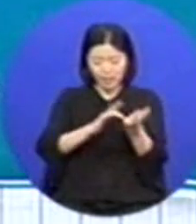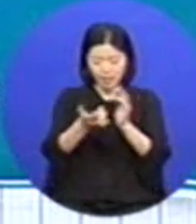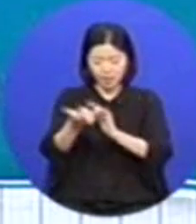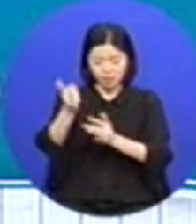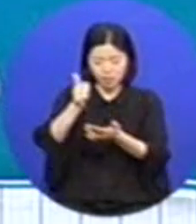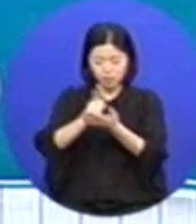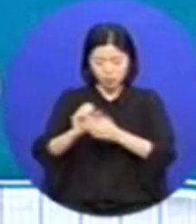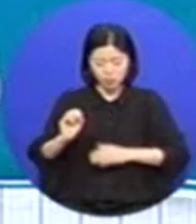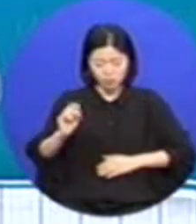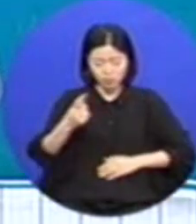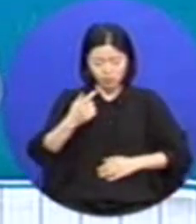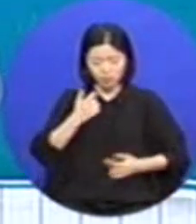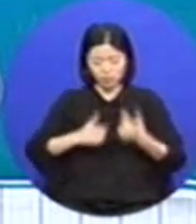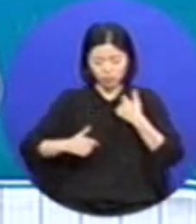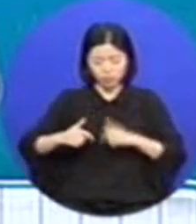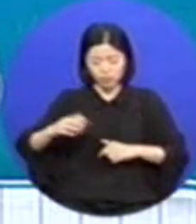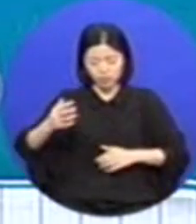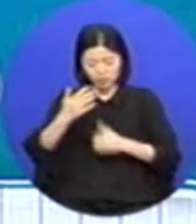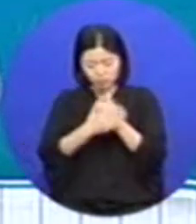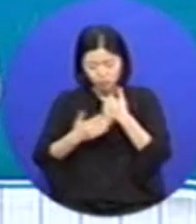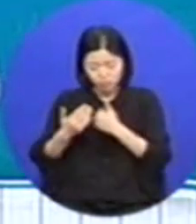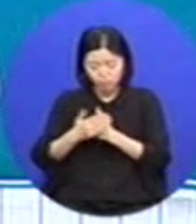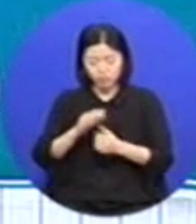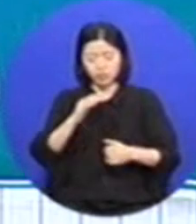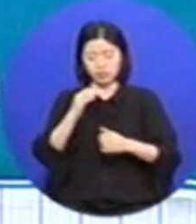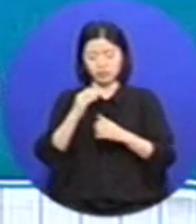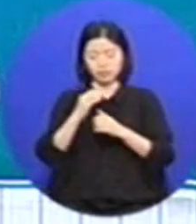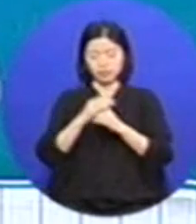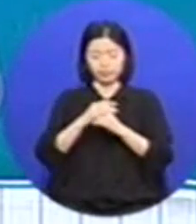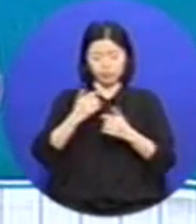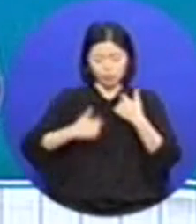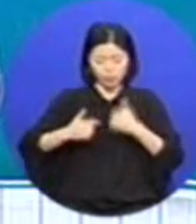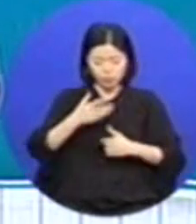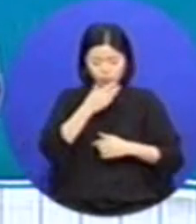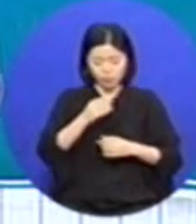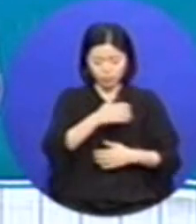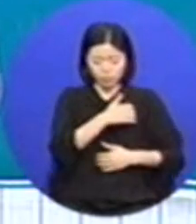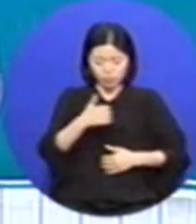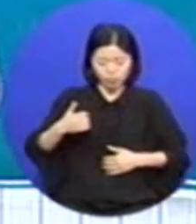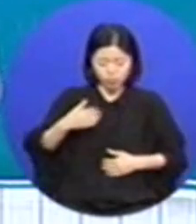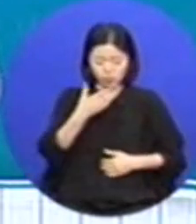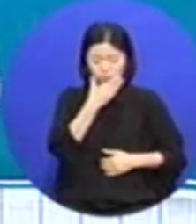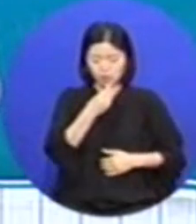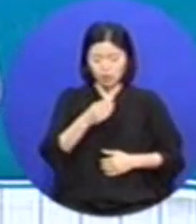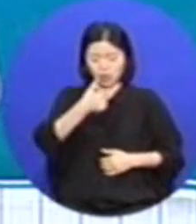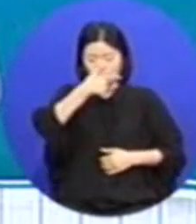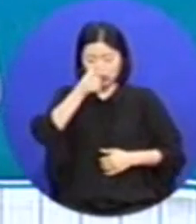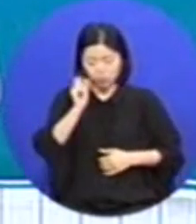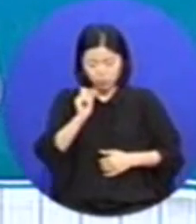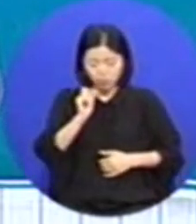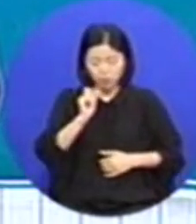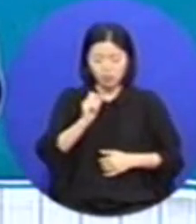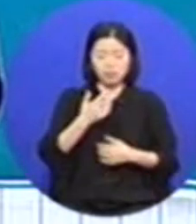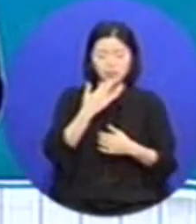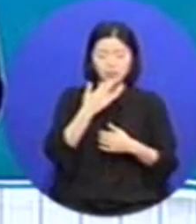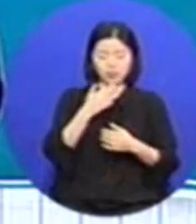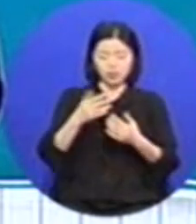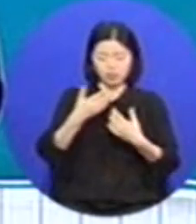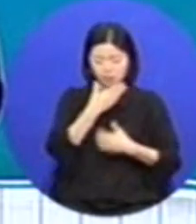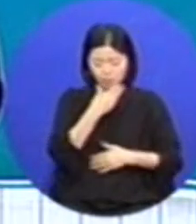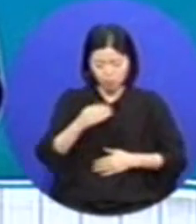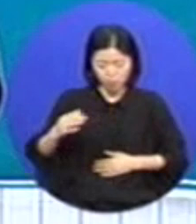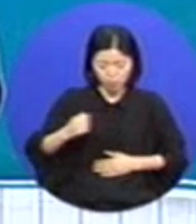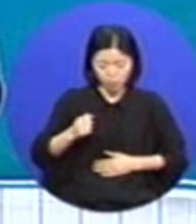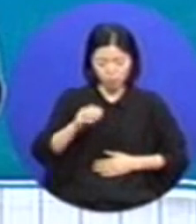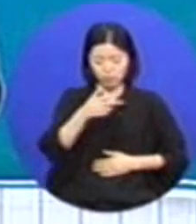누리는 말 수 없는 축복과 은의 하나님 충분한 행보 부족함이 없는 행복으로 주여 이